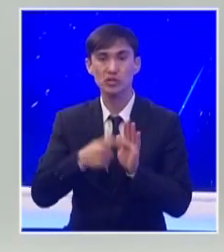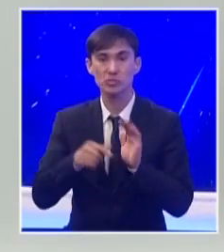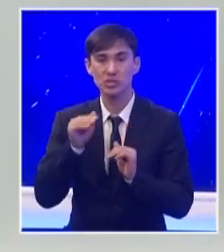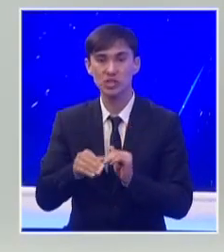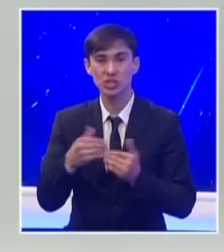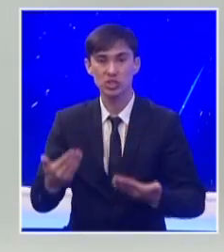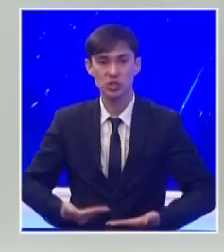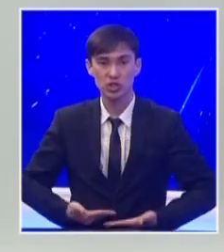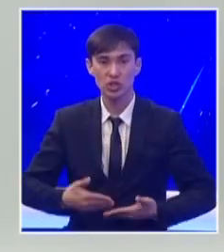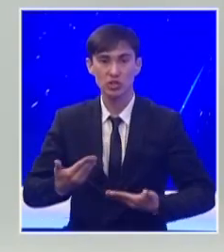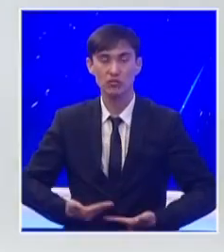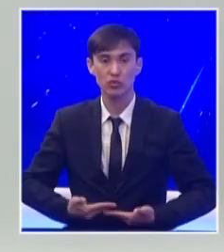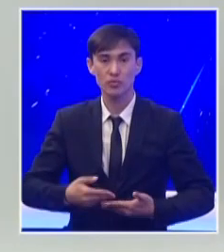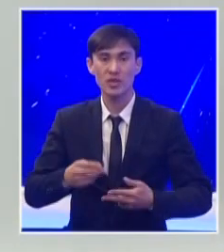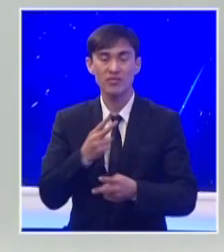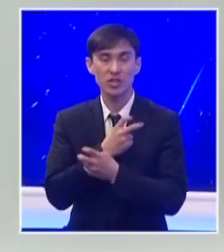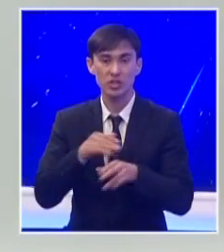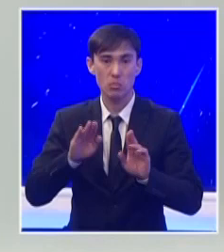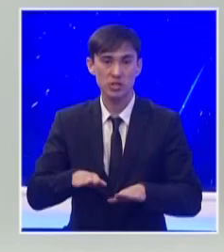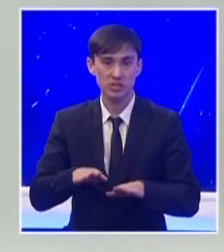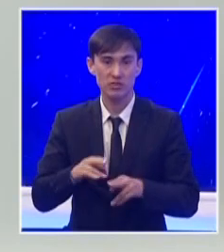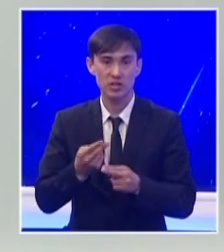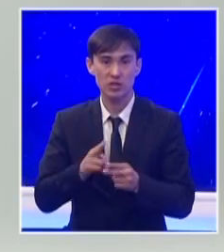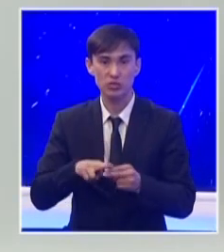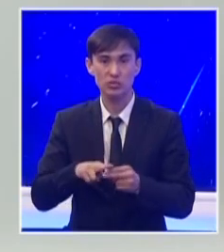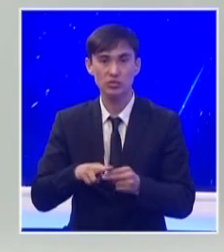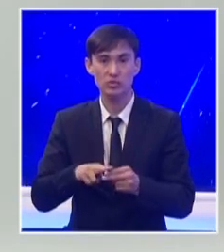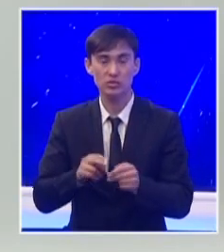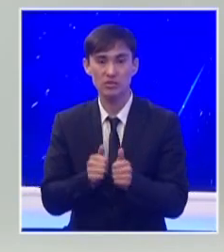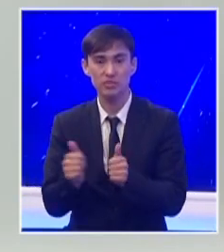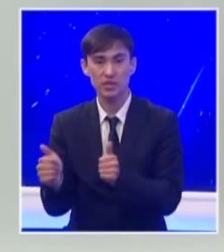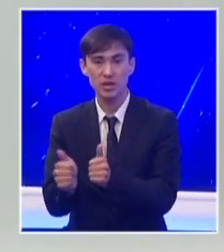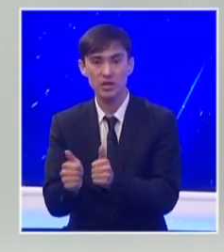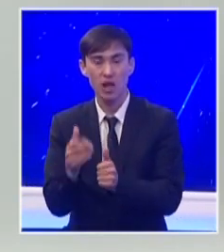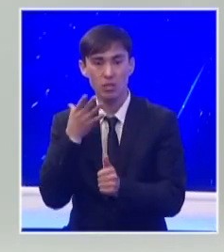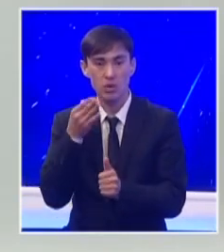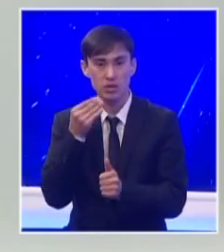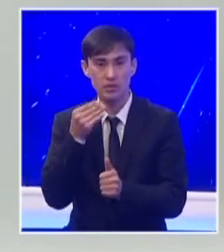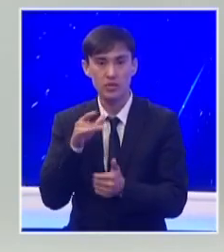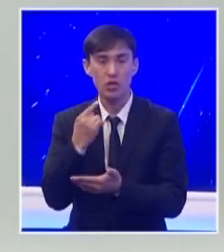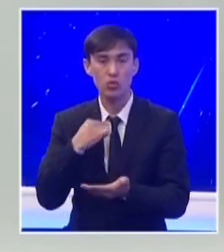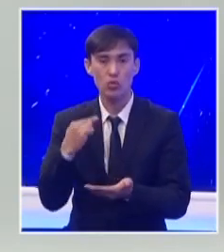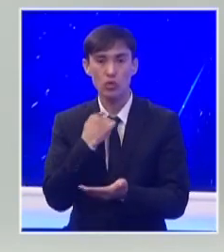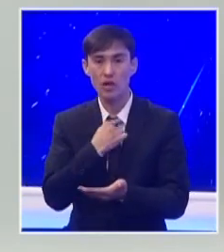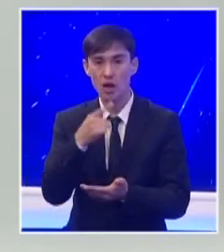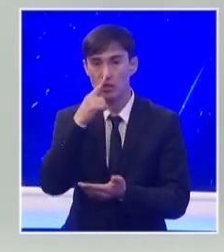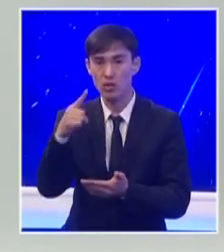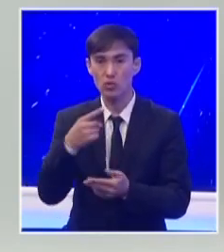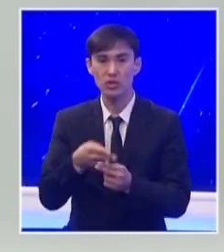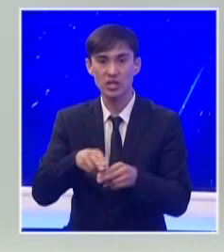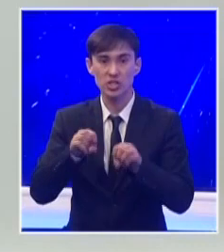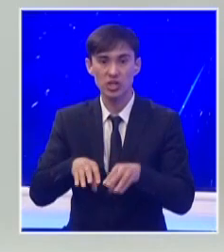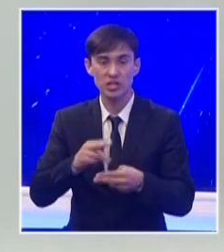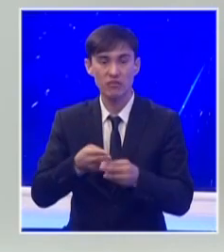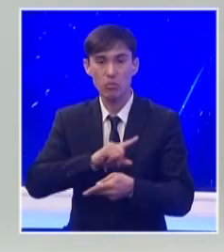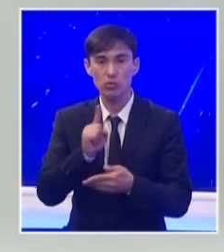живут в необустроенных дачных массивах, находящихся в пригороде Алматы. Из Талдыкургана отдаленно. Решать эти вопросы